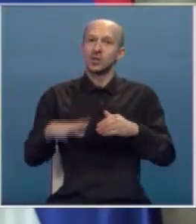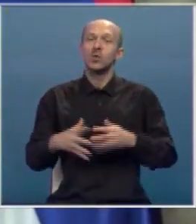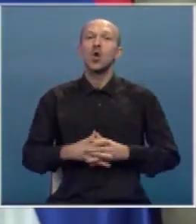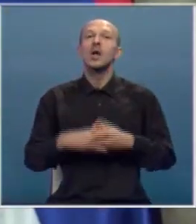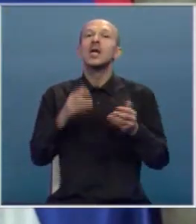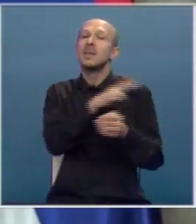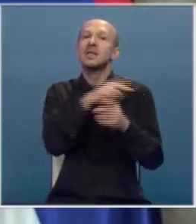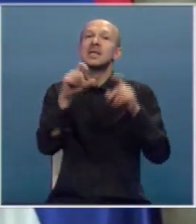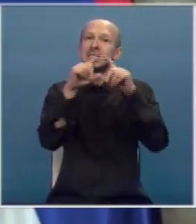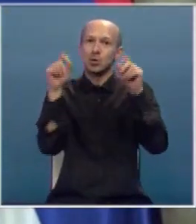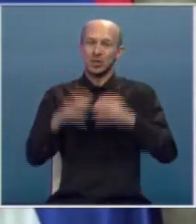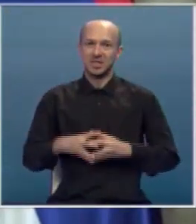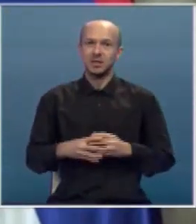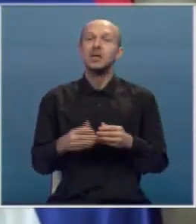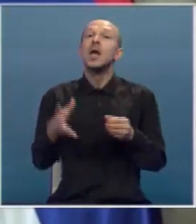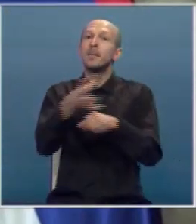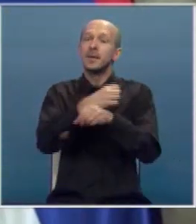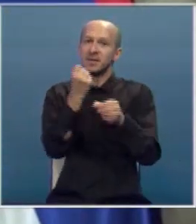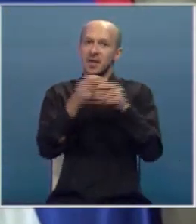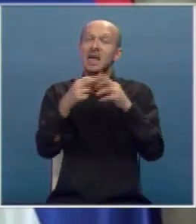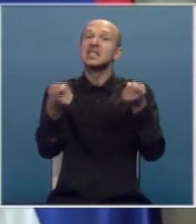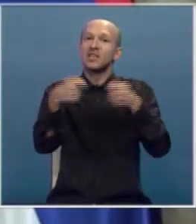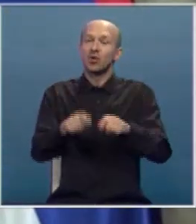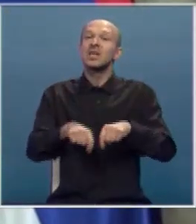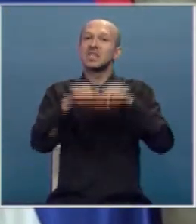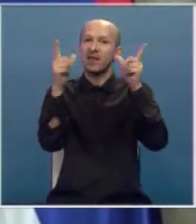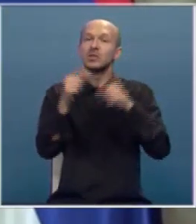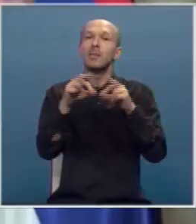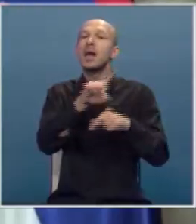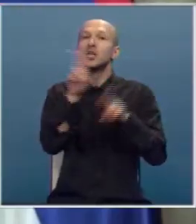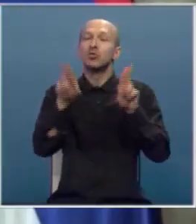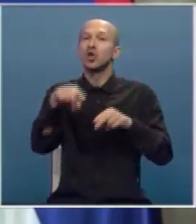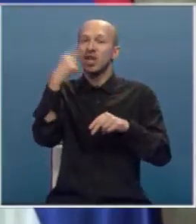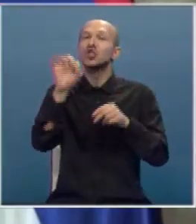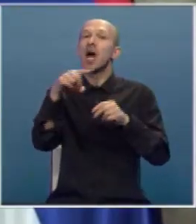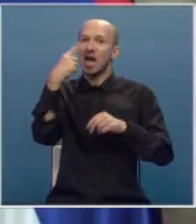imate taj institut, primenite ga, zatvorite za javnost, pa nećemo moći reći da kažemo.